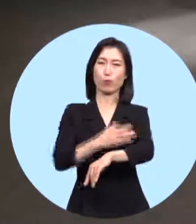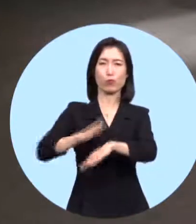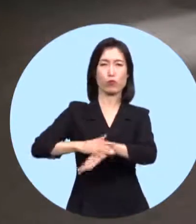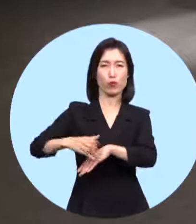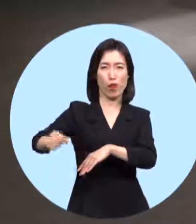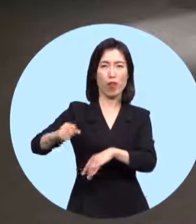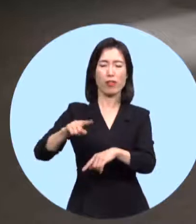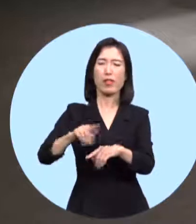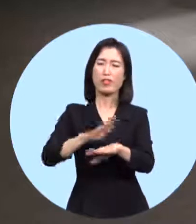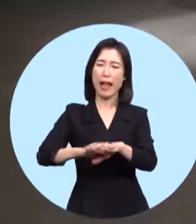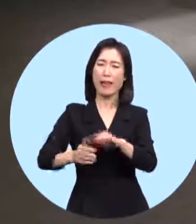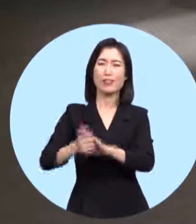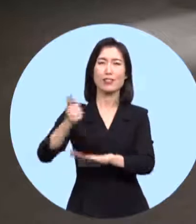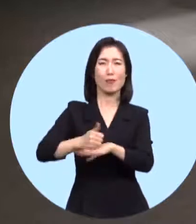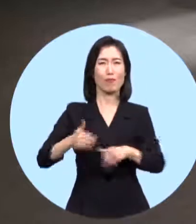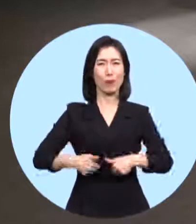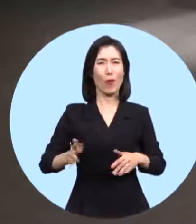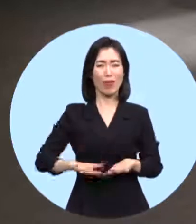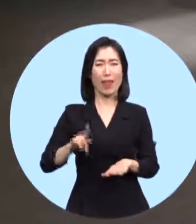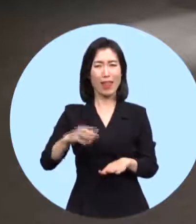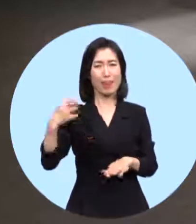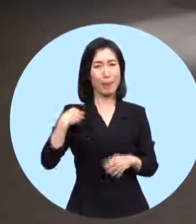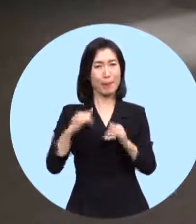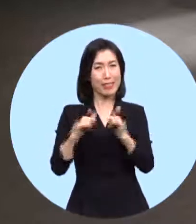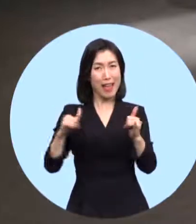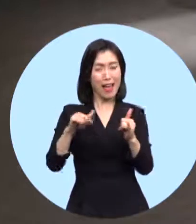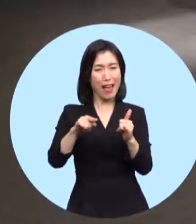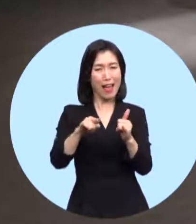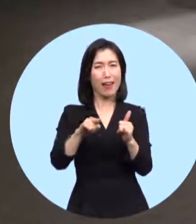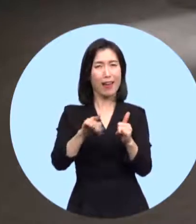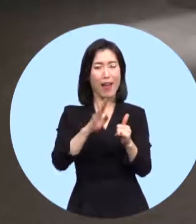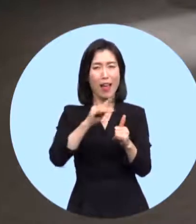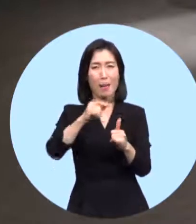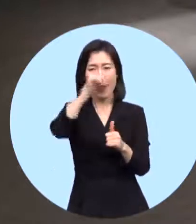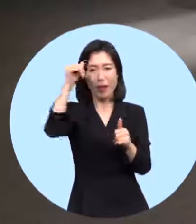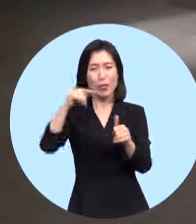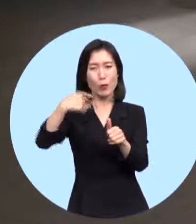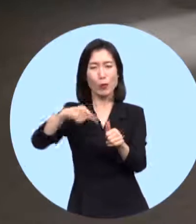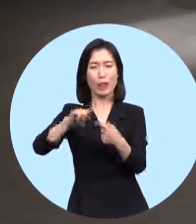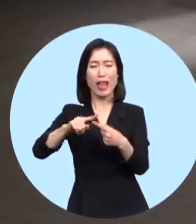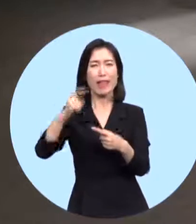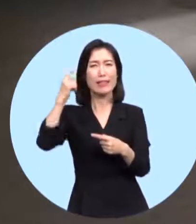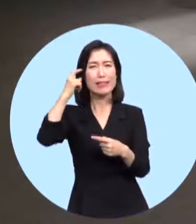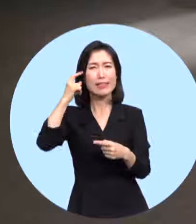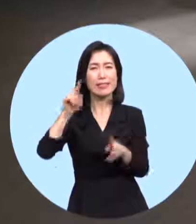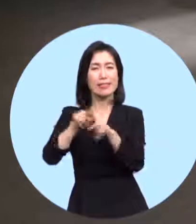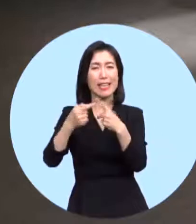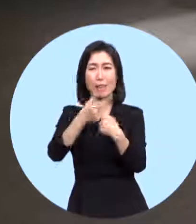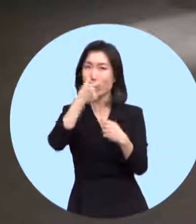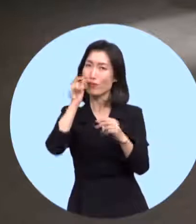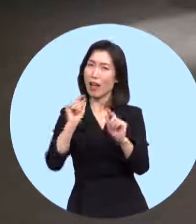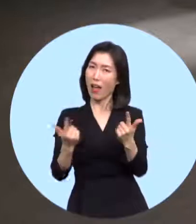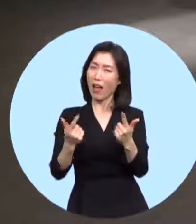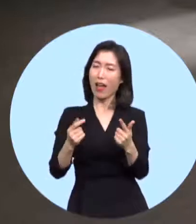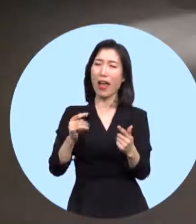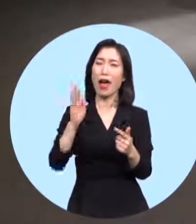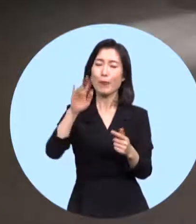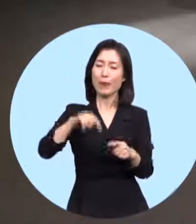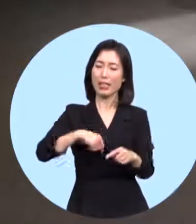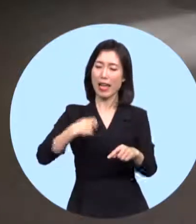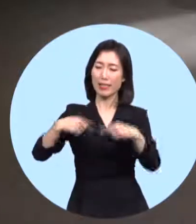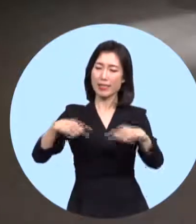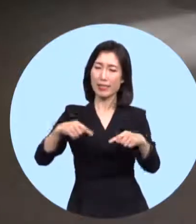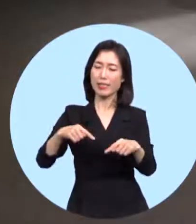통해서 미래교육이 실천이 돼야 되는데 기관 담당자들의 평생교육에 대한 인식이 조금 부족한 거 아닌가, 또 자치분권과 어떻게